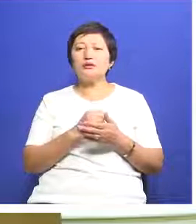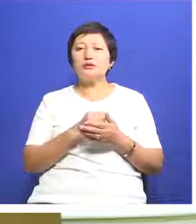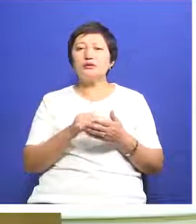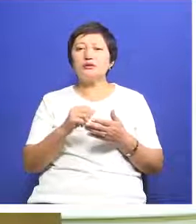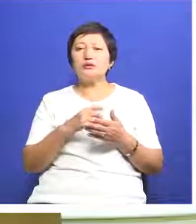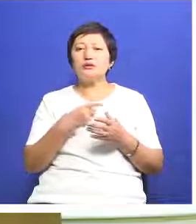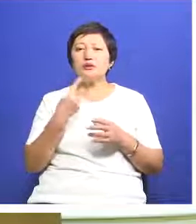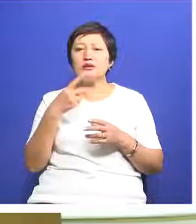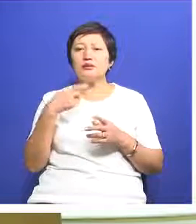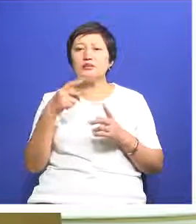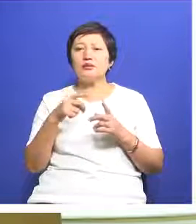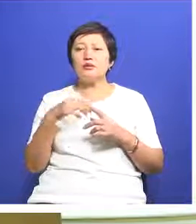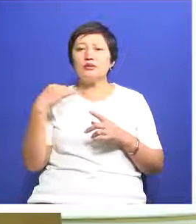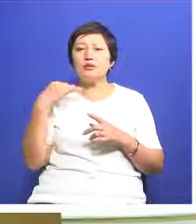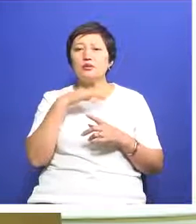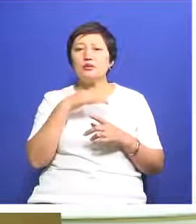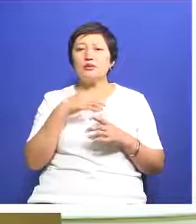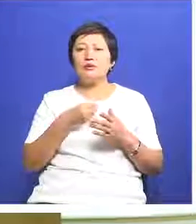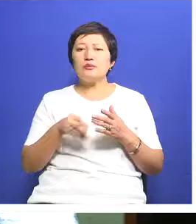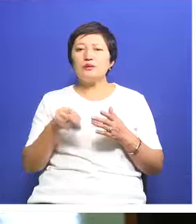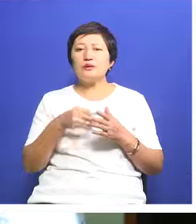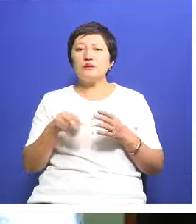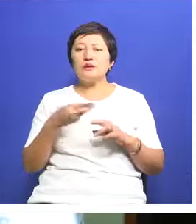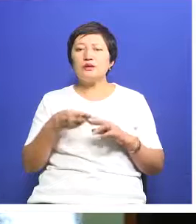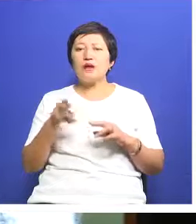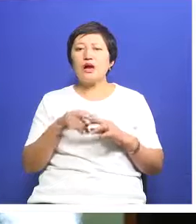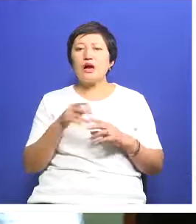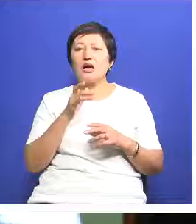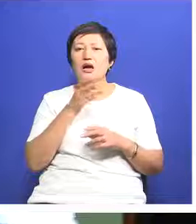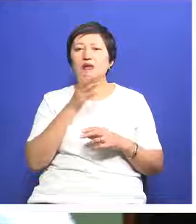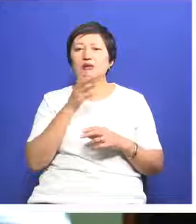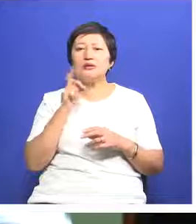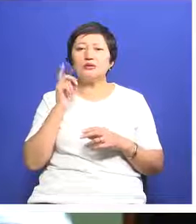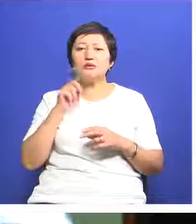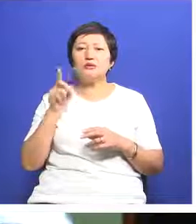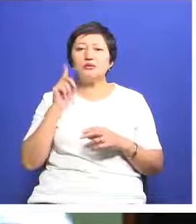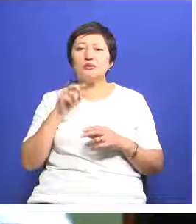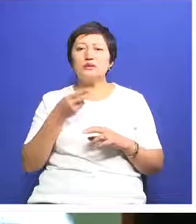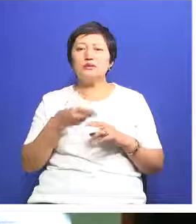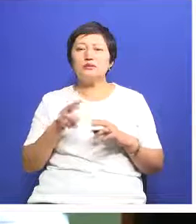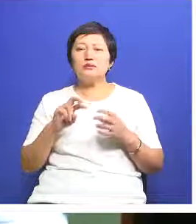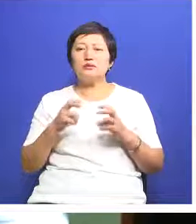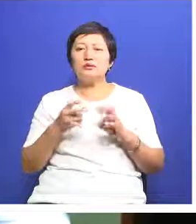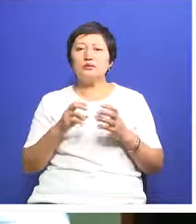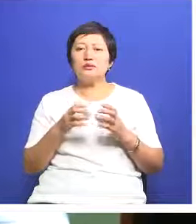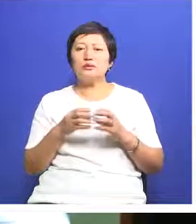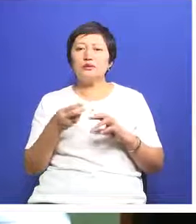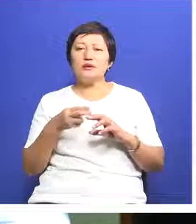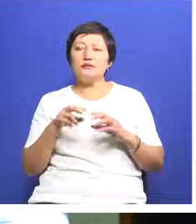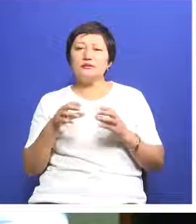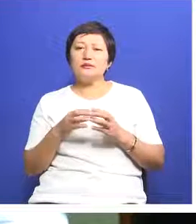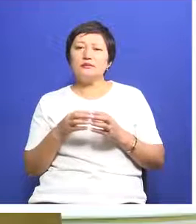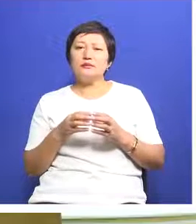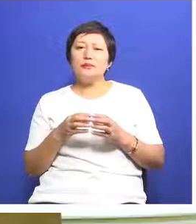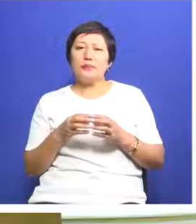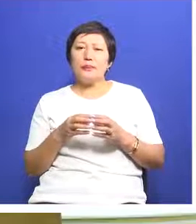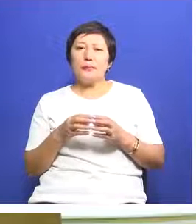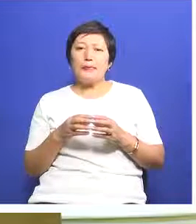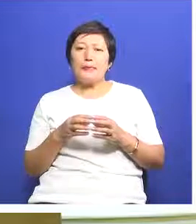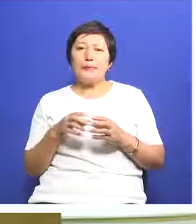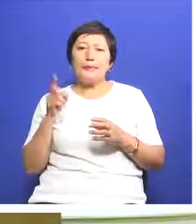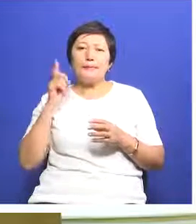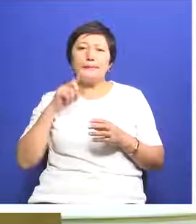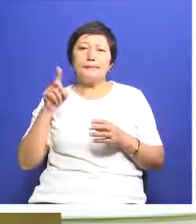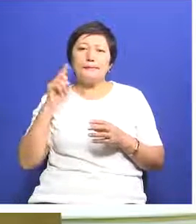қойғанбыз. Мүмкін одан көп кететін шығар. Қанша уақыттан бері ауыз су мәселесі түйткілді мәселеге айналды? Ауыз